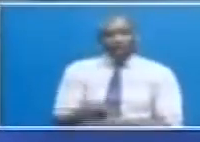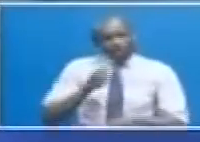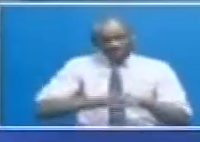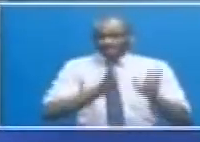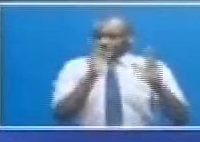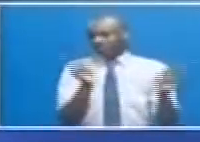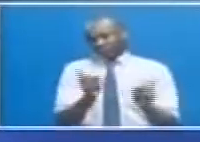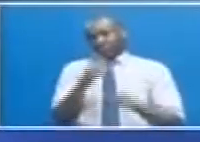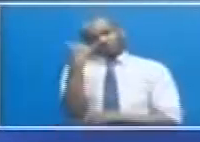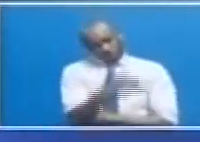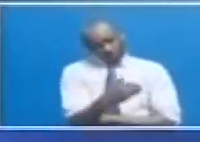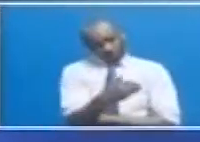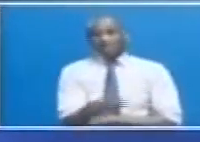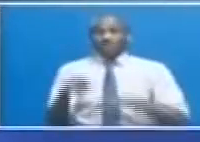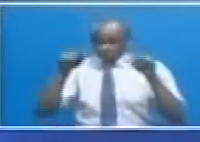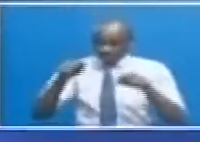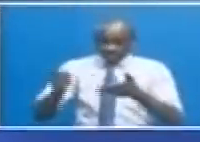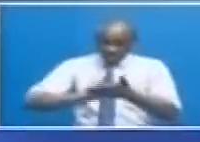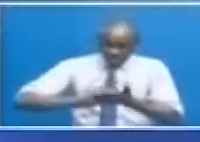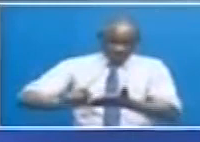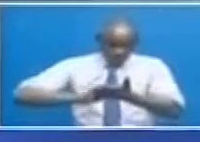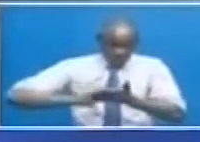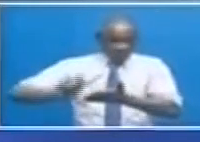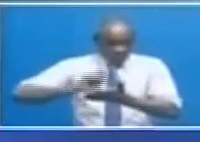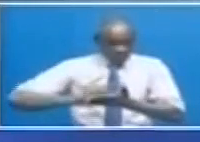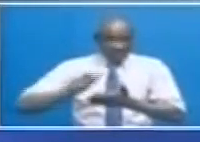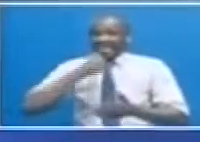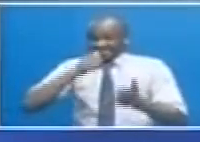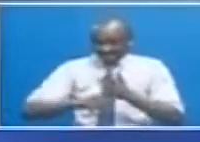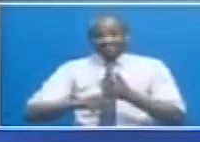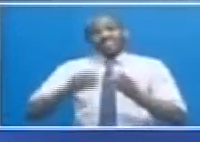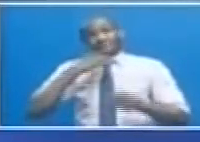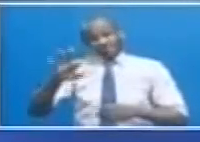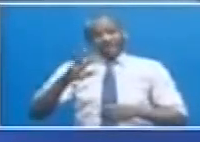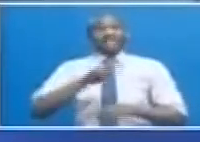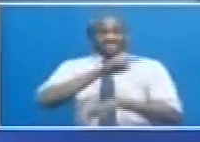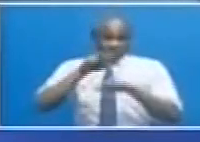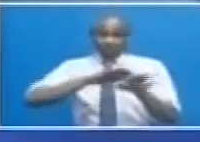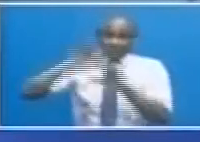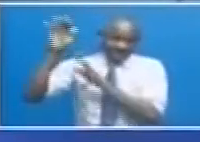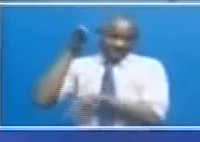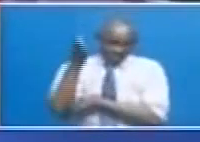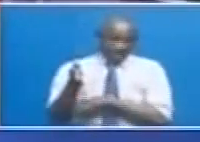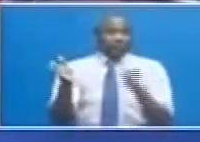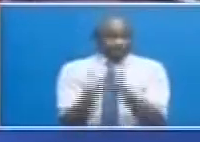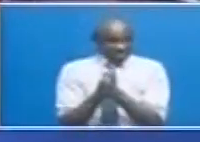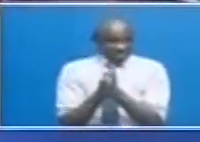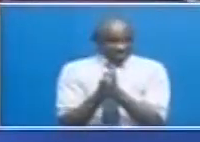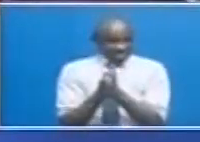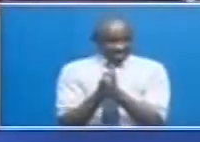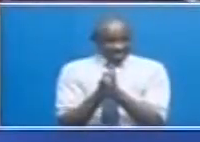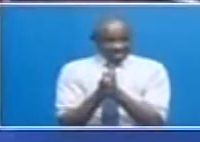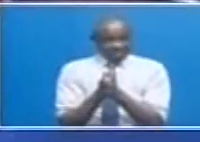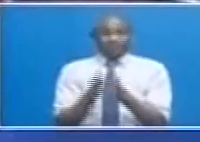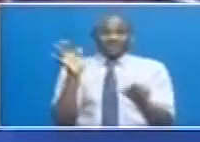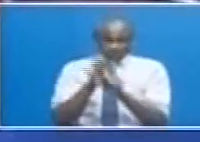barabarani. Leo tuliweza kuandikia speaker wa National Assembly pamoja na ule